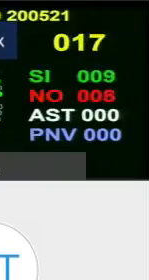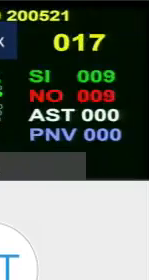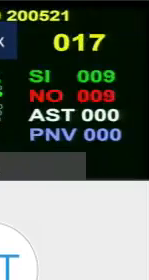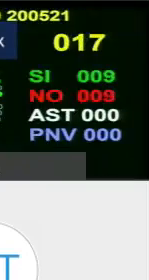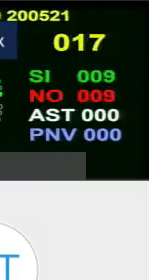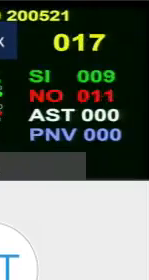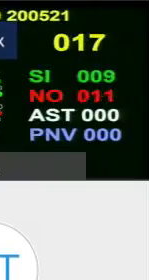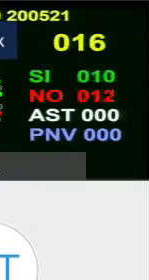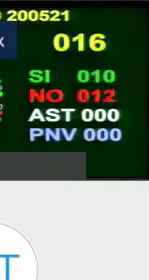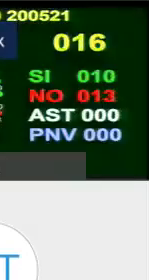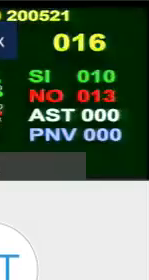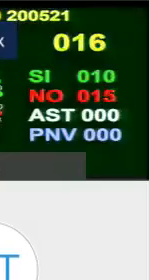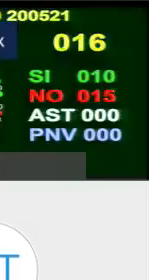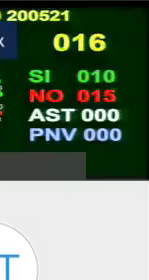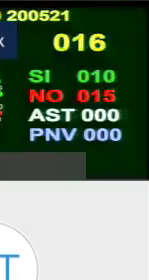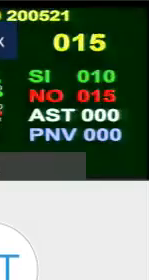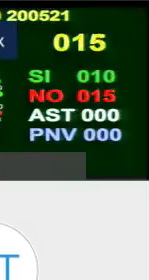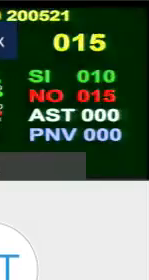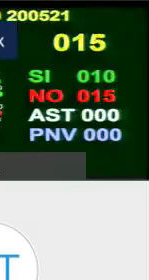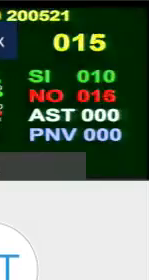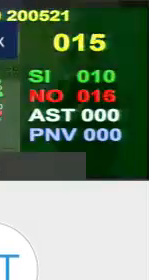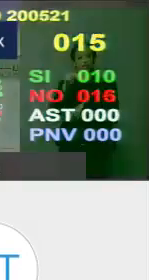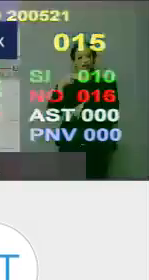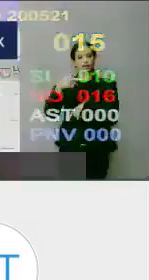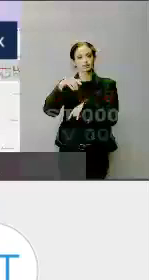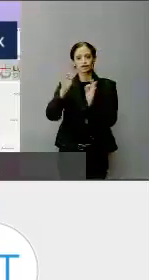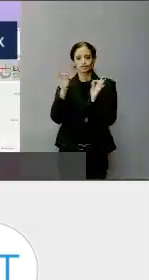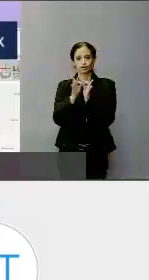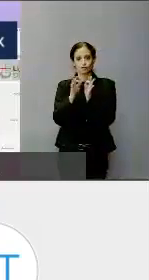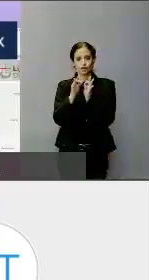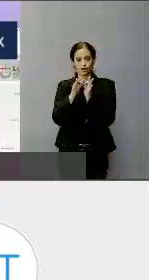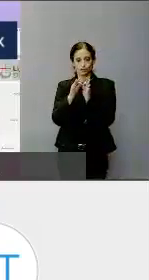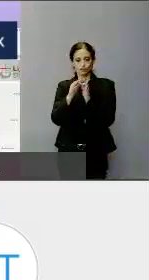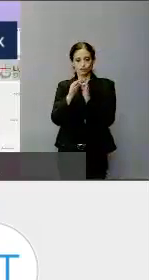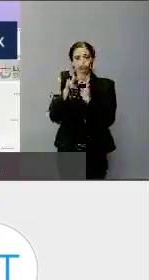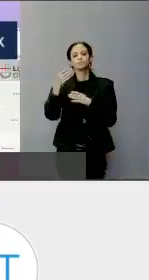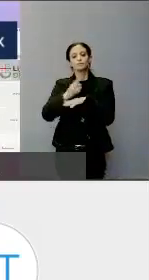da remoto su 232 consiglio devono consigliera bruccoleri